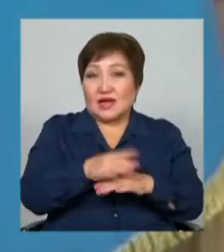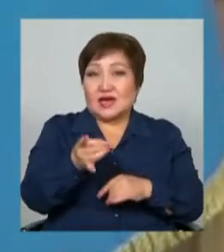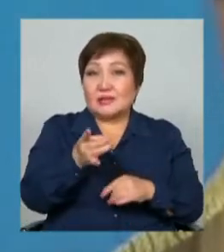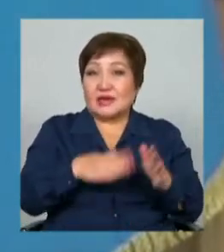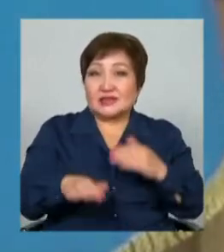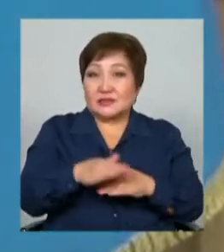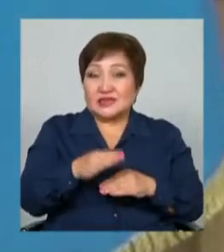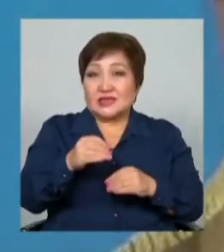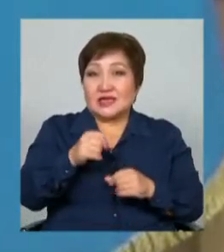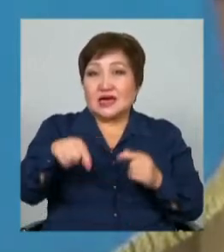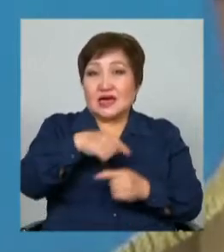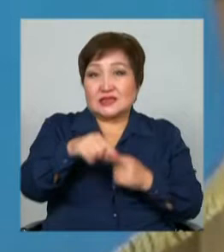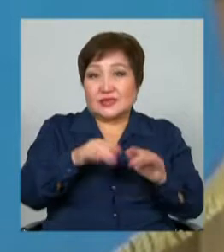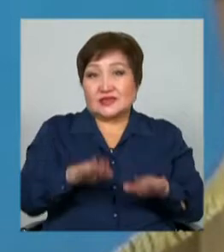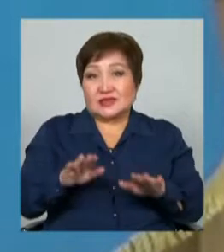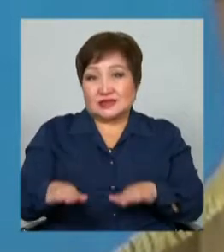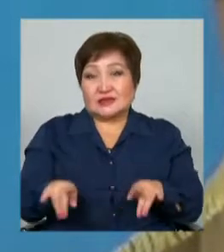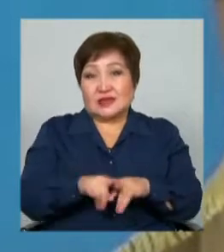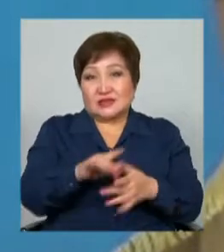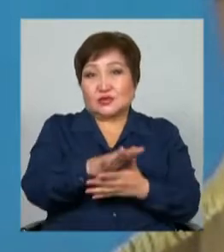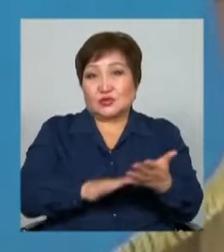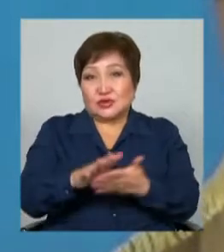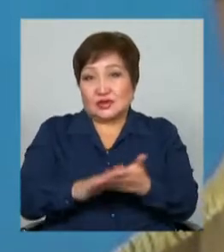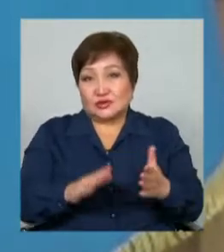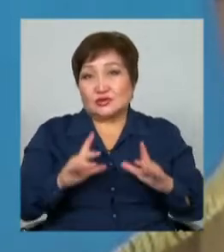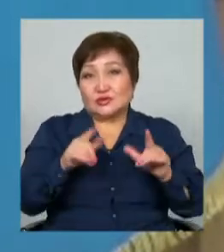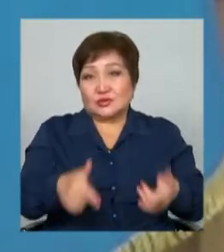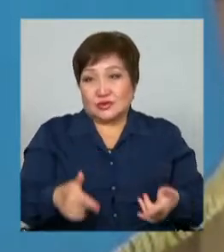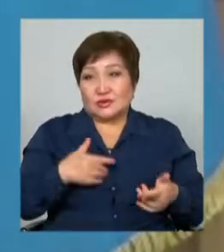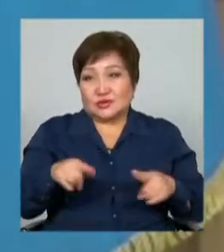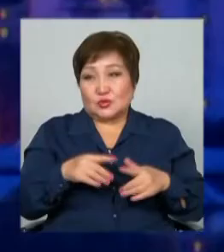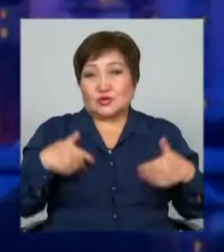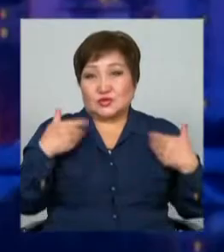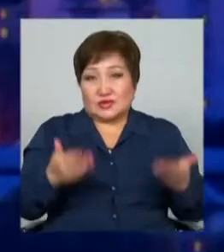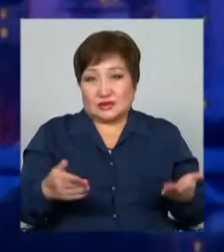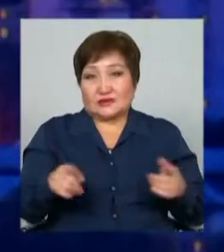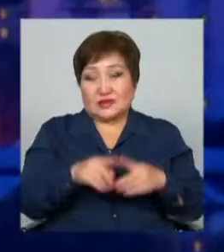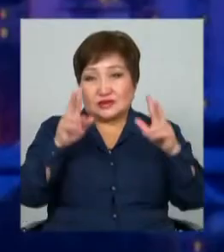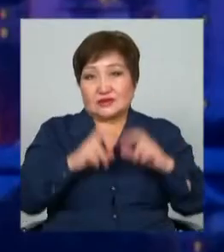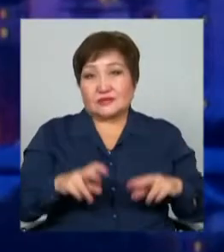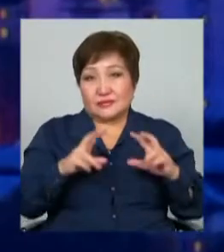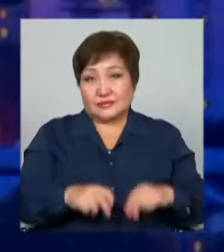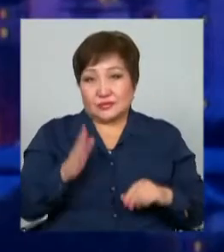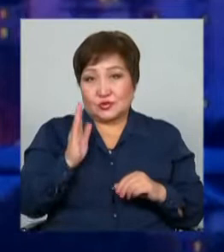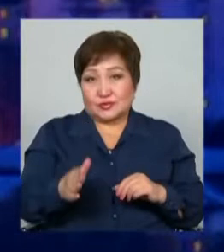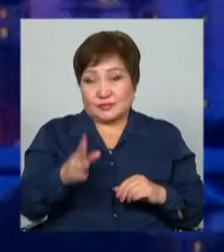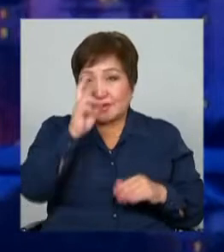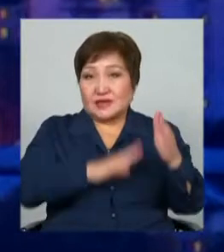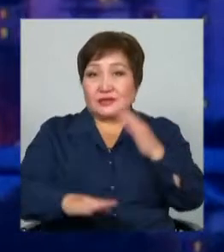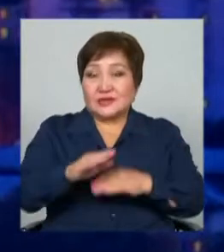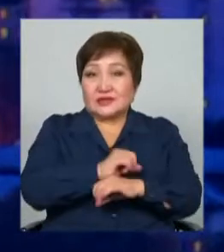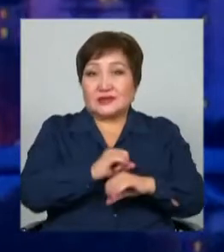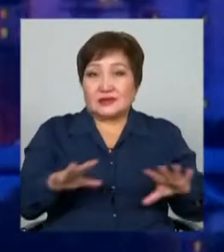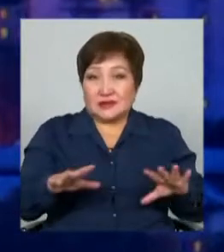кәсіпкерлік нысандардан да өтініштер түсуде. Біз бұл ұсыныстарды да қарастырамыз. Елімізде тараған